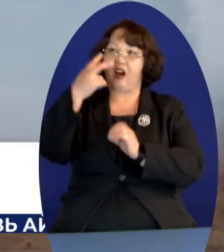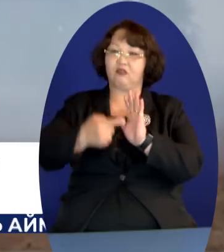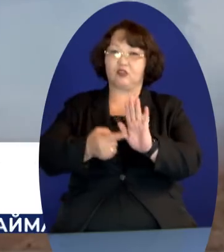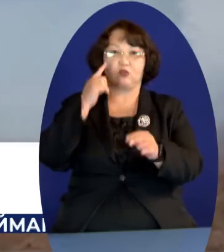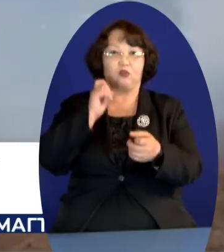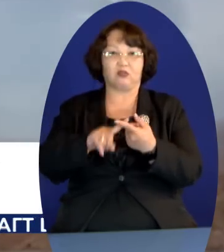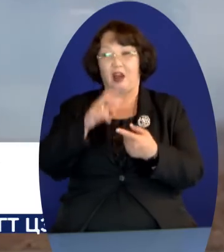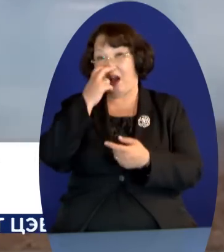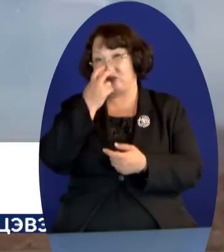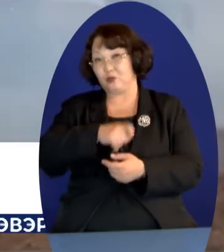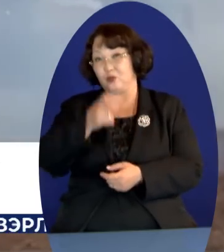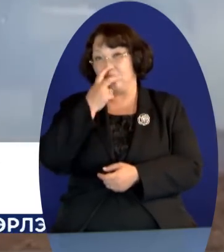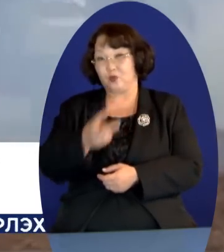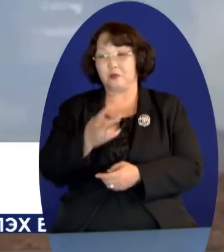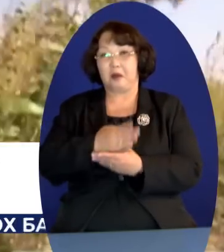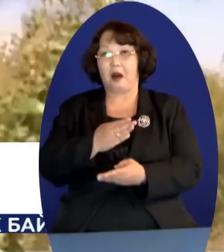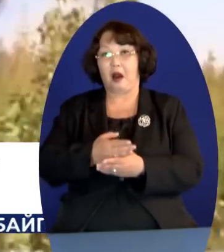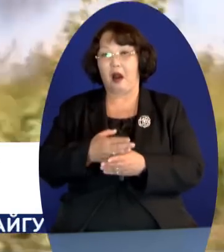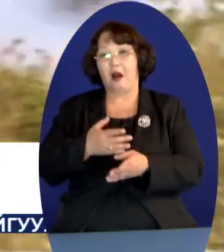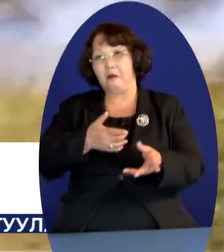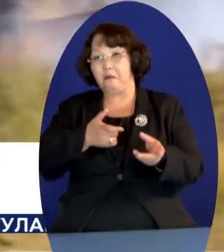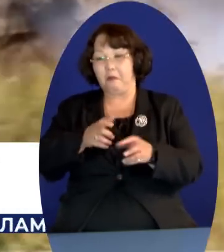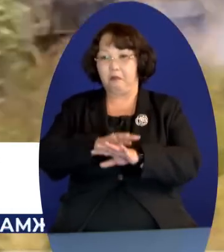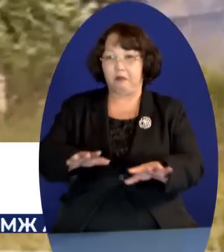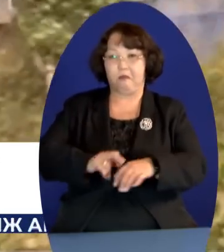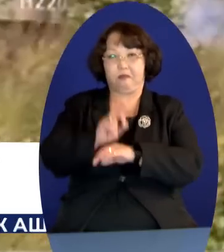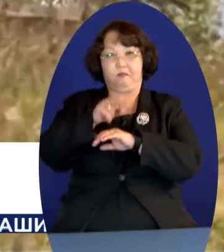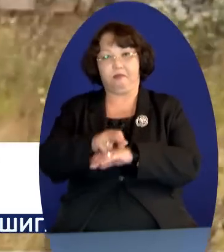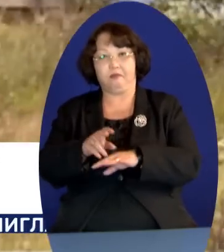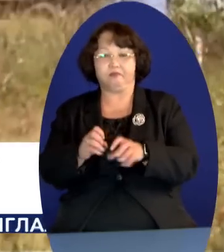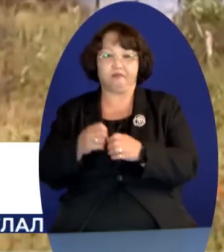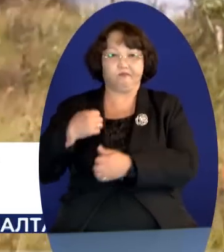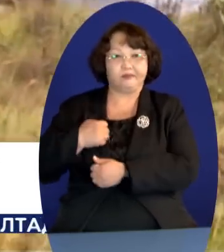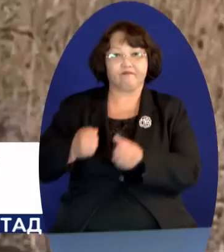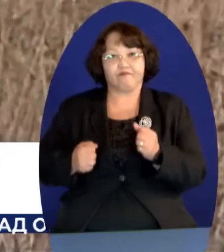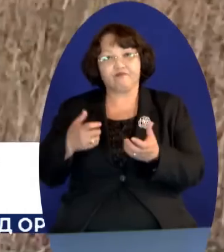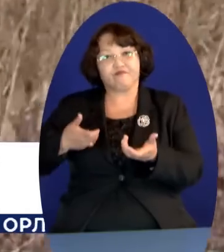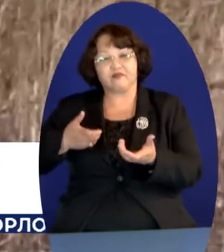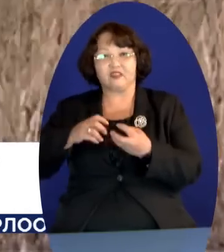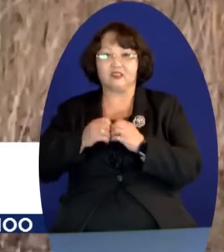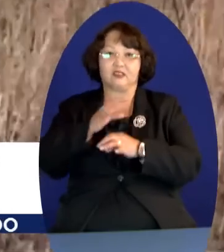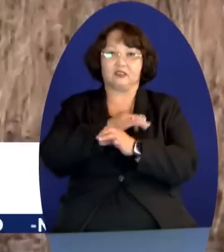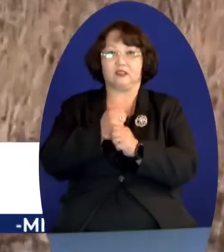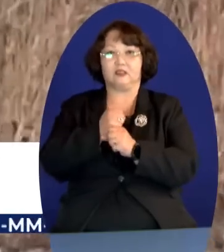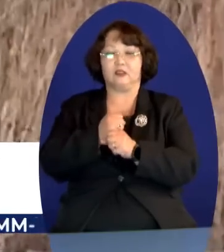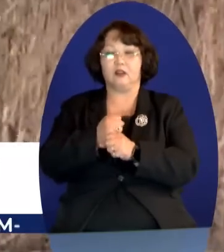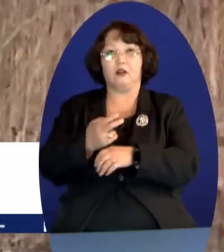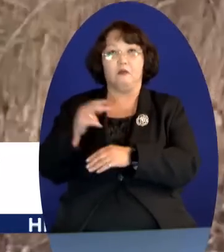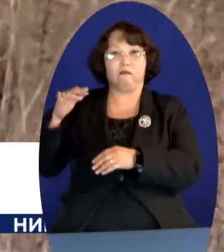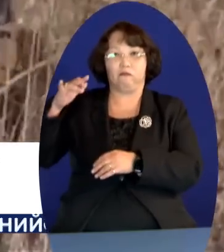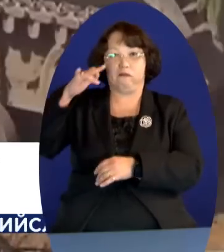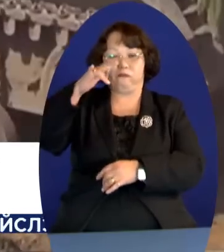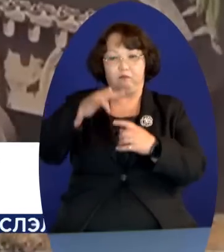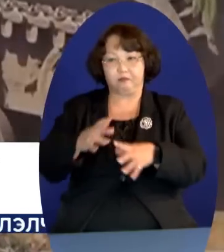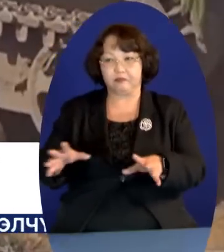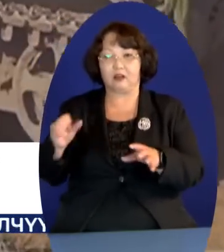байна. Дорнод цэргийн тойргийн буудлагын 13 талбайд цэргүүд сургалт хийн. Загарын цэргийн ангиуд болон Алсын тусгалын бөмбөгдөгч ачааны